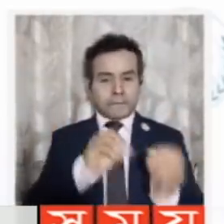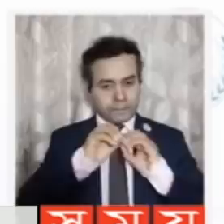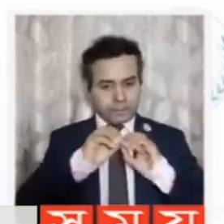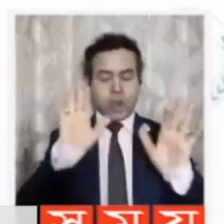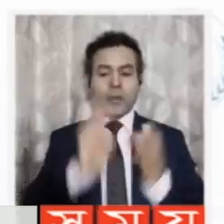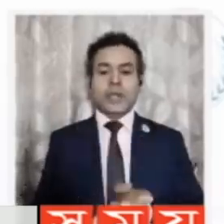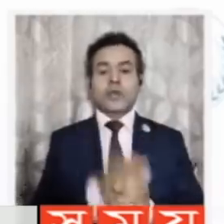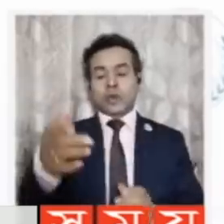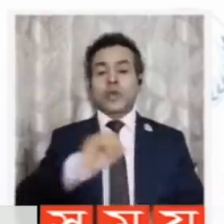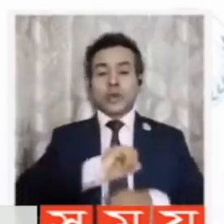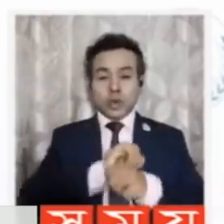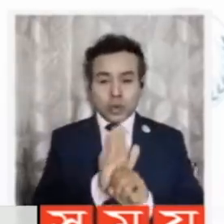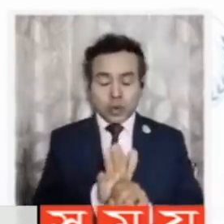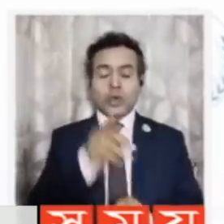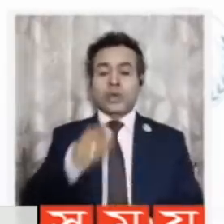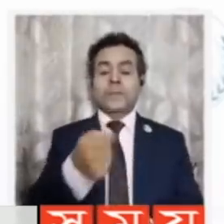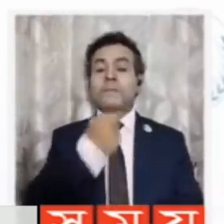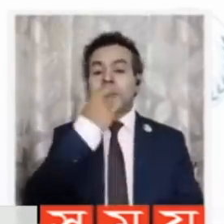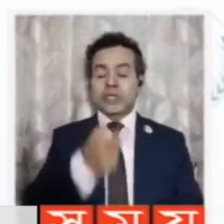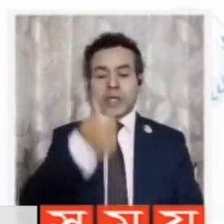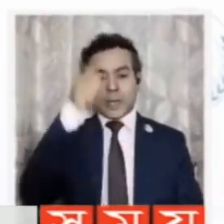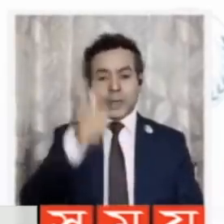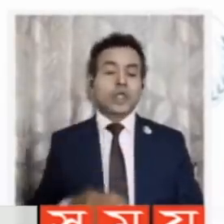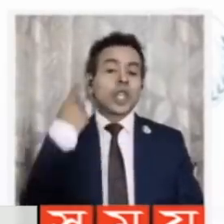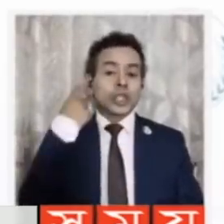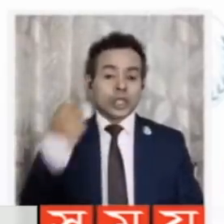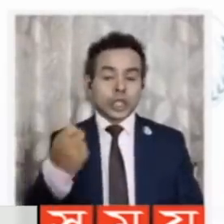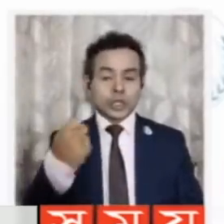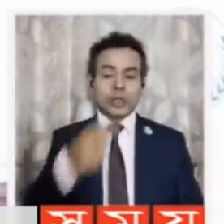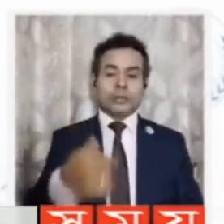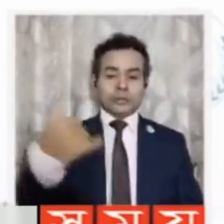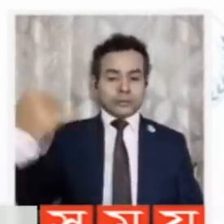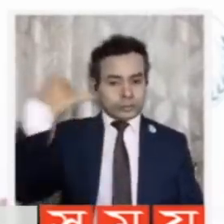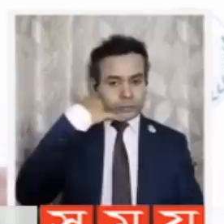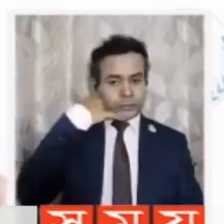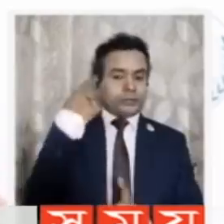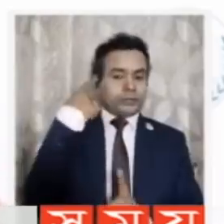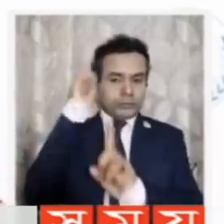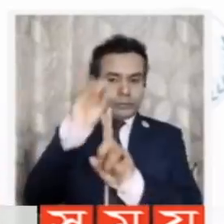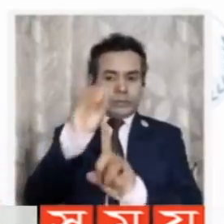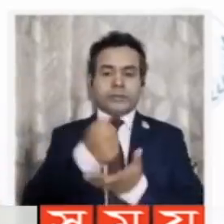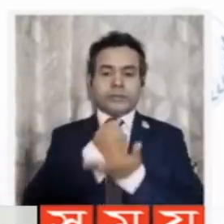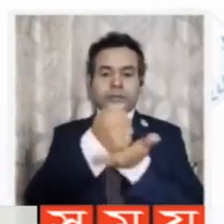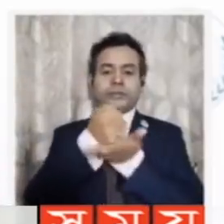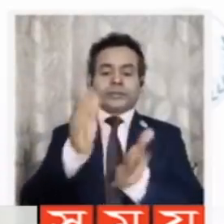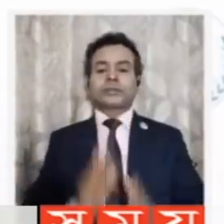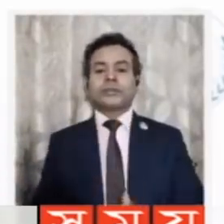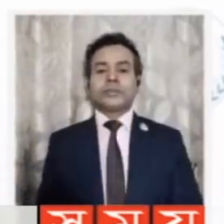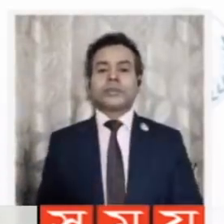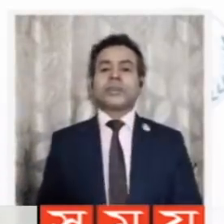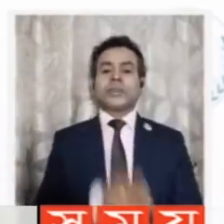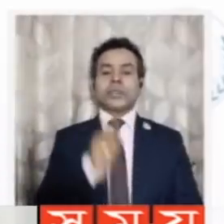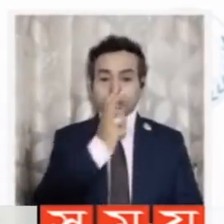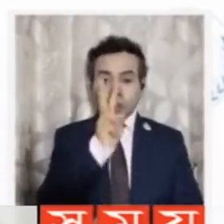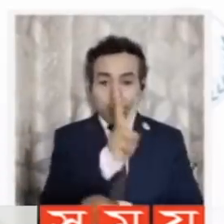শয্যা সংখ্যা, আইসিইউ বেড এবং অন্যান্য সংবাদ আপনারা গ্রহণ করতে পারবেন। আইসোলেশনে 24 ঘন্টা